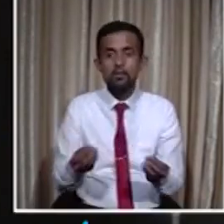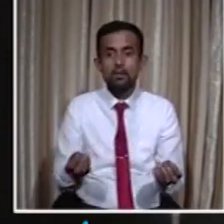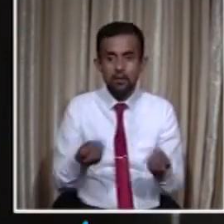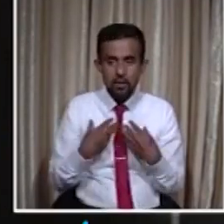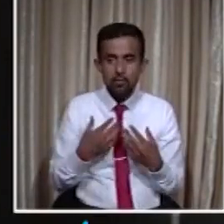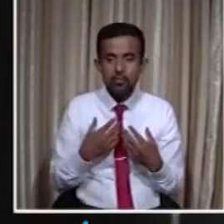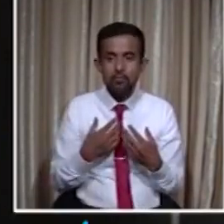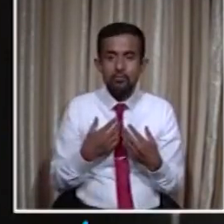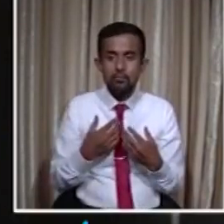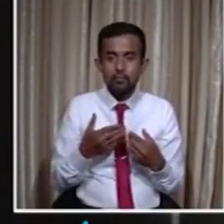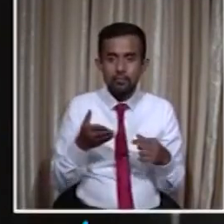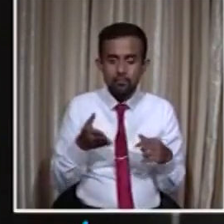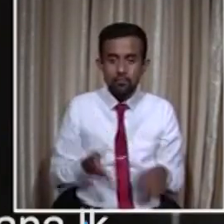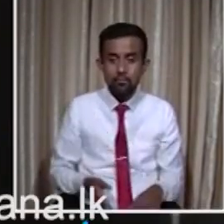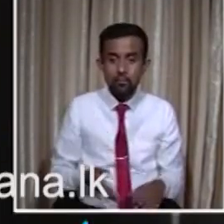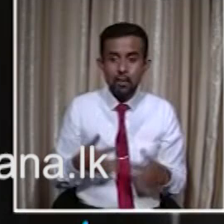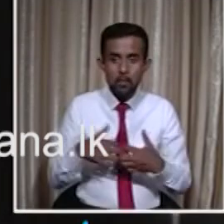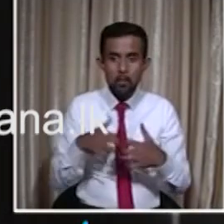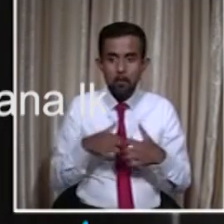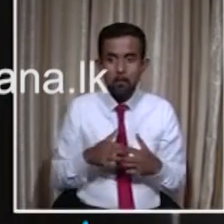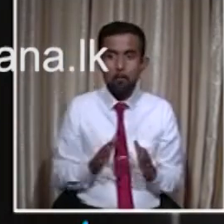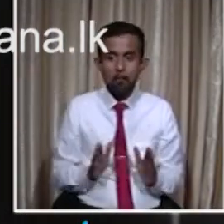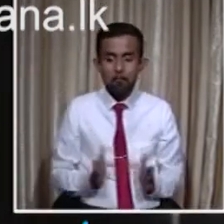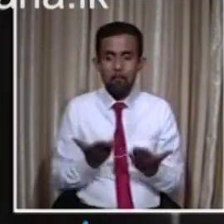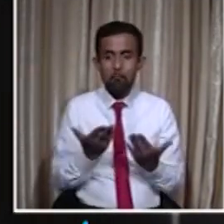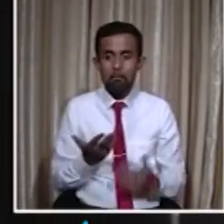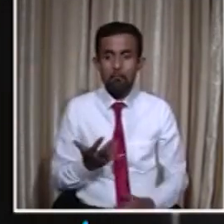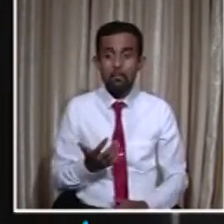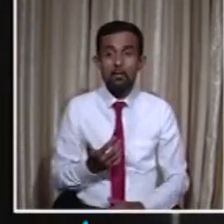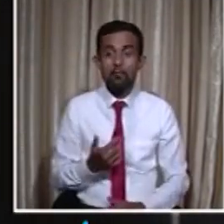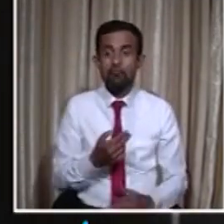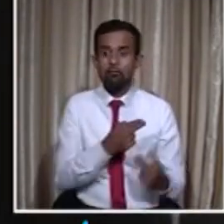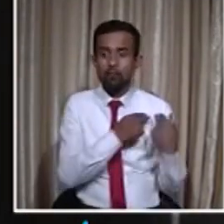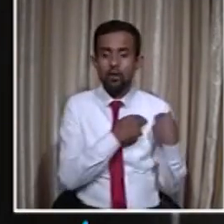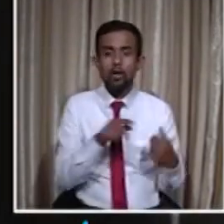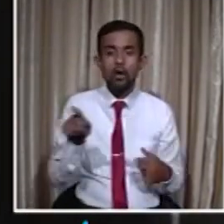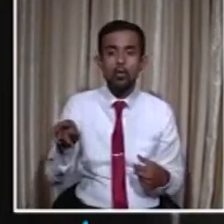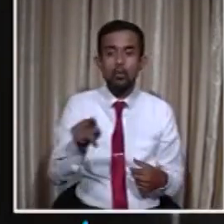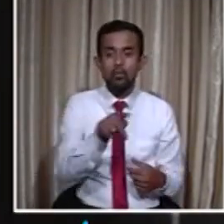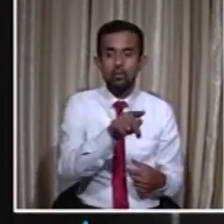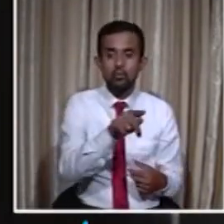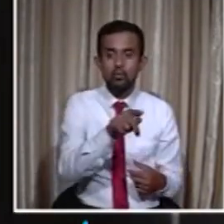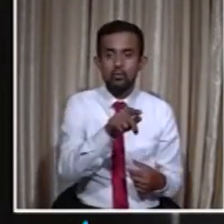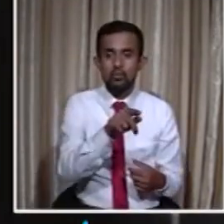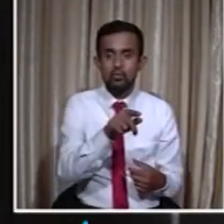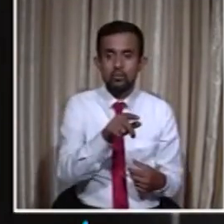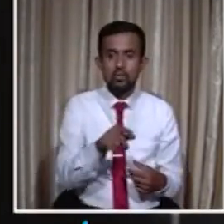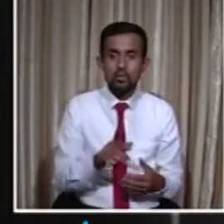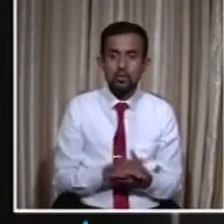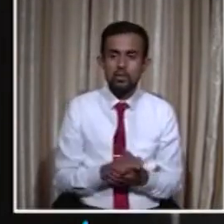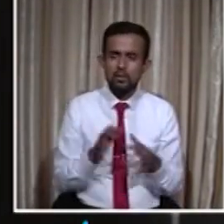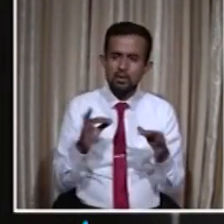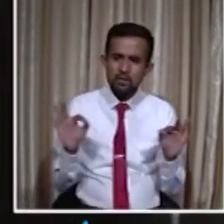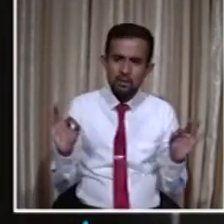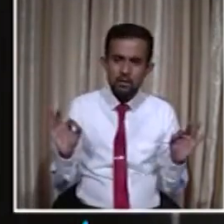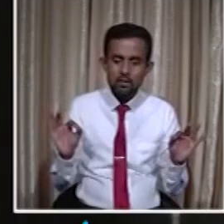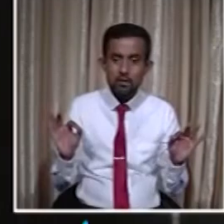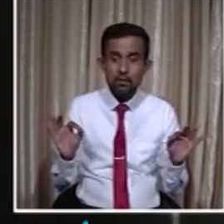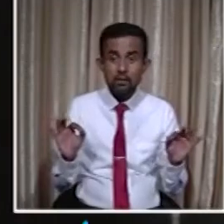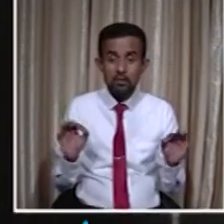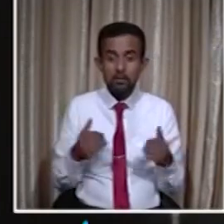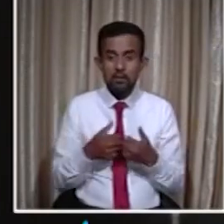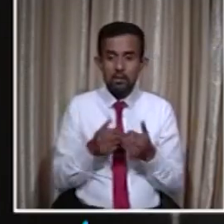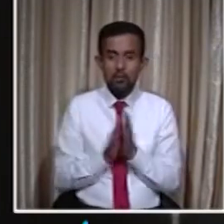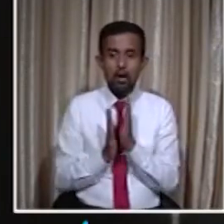මේක මේ තත්ත්වය ඇතිකරන්න වග කිය යුතු අය කවුද කියන එක. නිදහස් තමන්ගේ